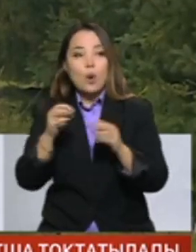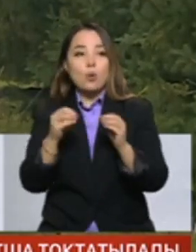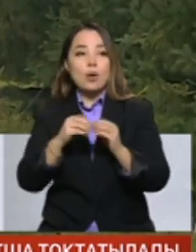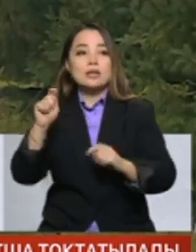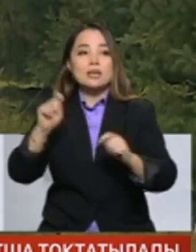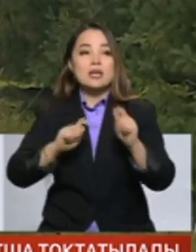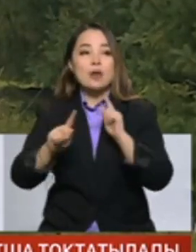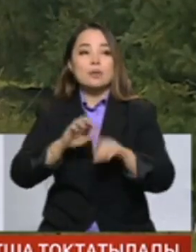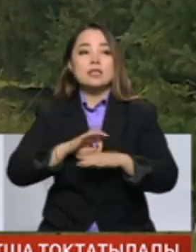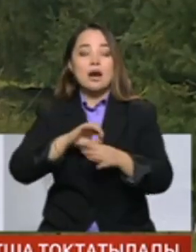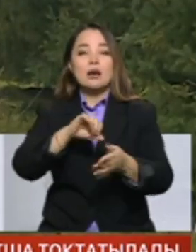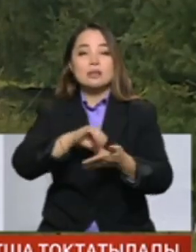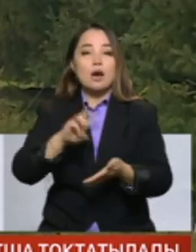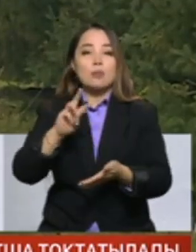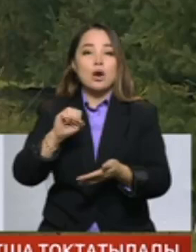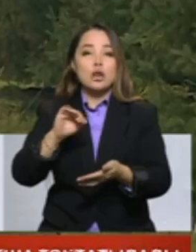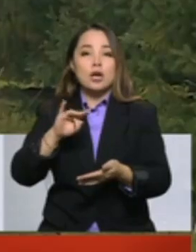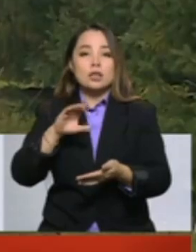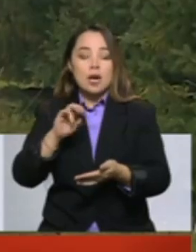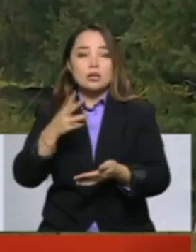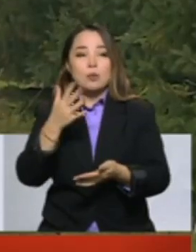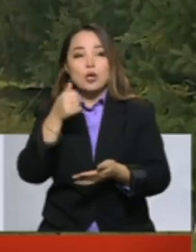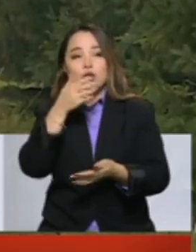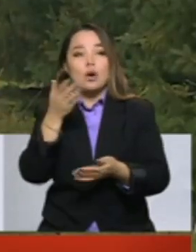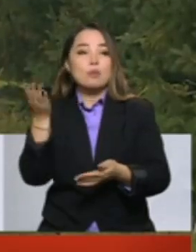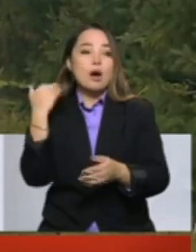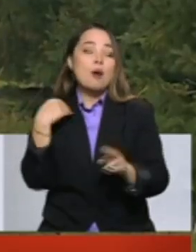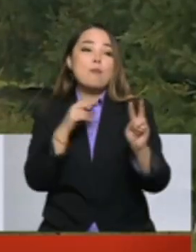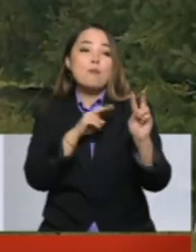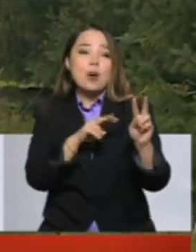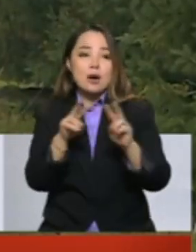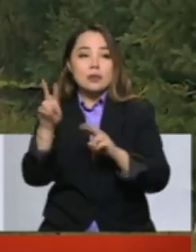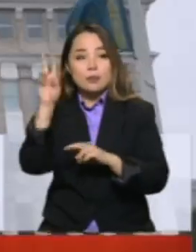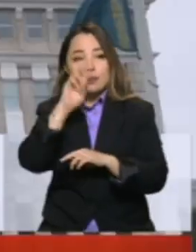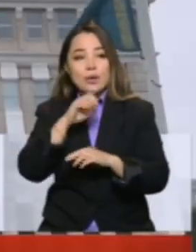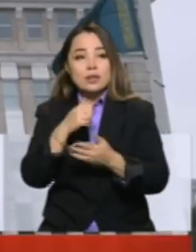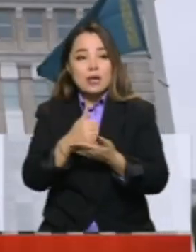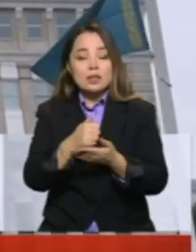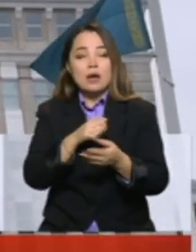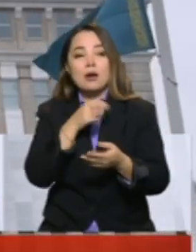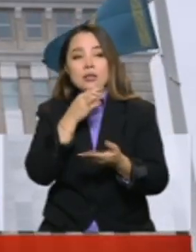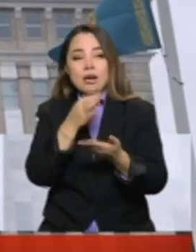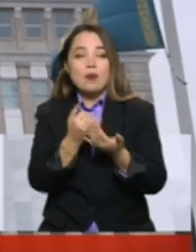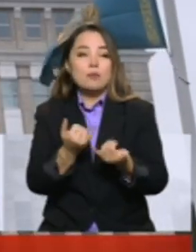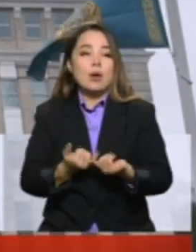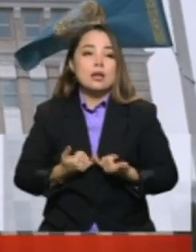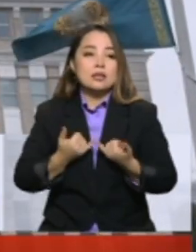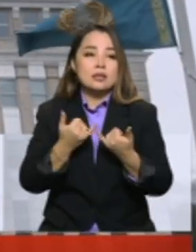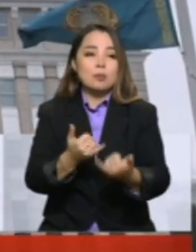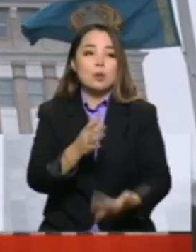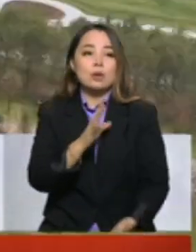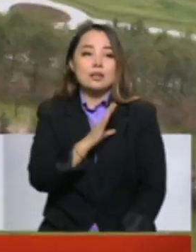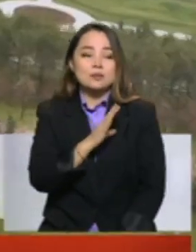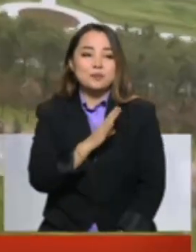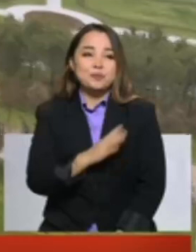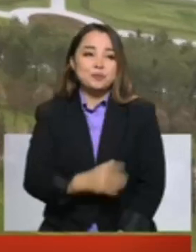саммитіне қатысады. Мажарстан 5 жыл бұрын осы ұйымға бақылаушы мемлекет мәртебесін алған. Данияр